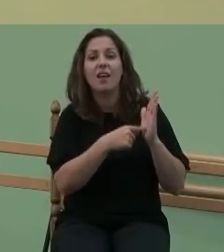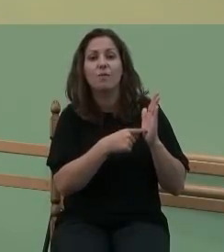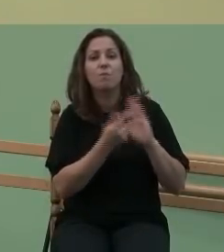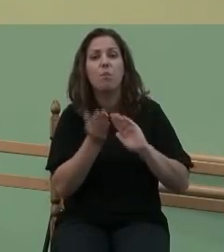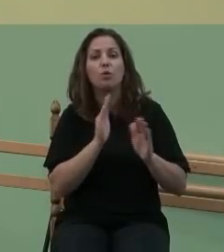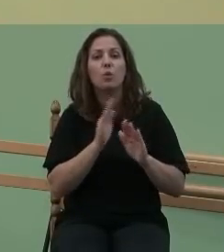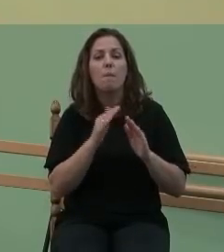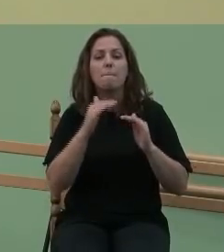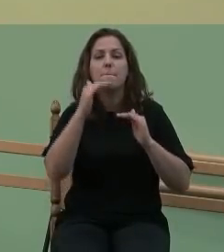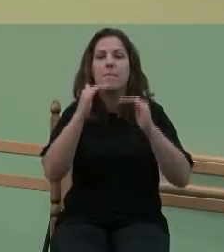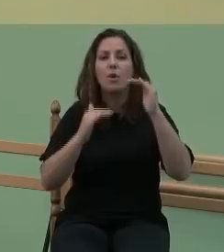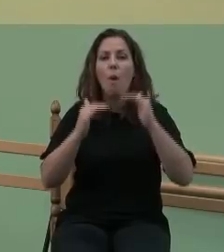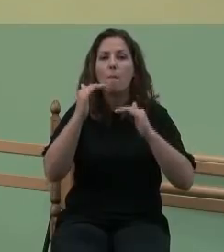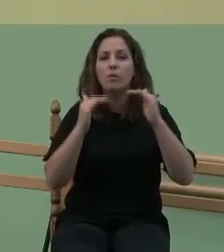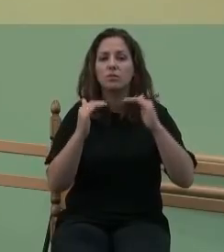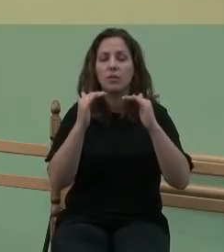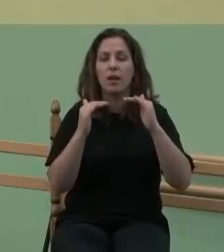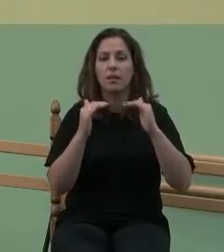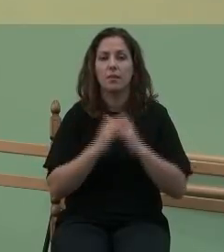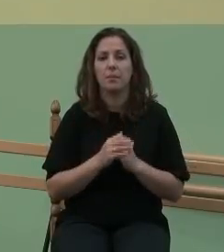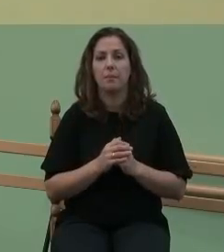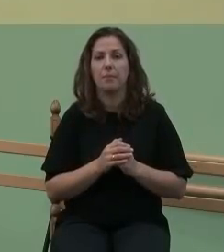sposób proporcjonalny.